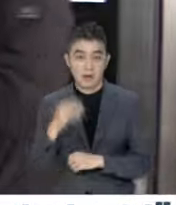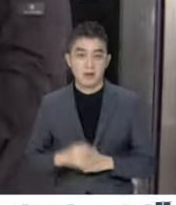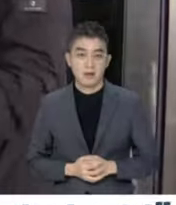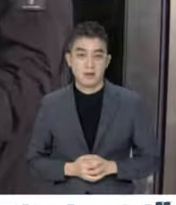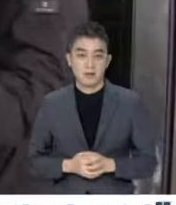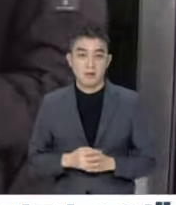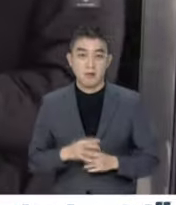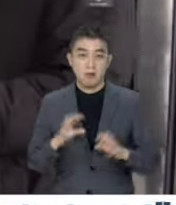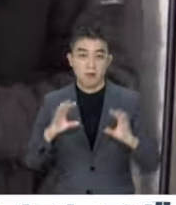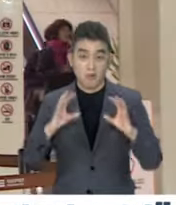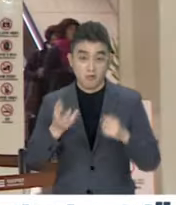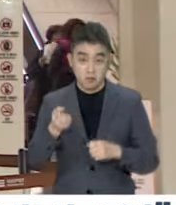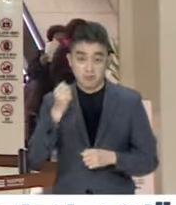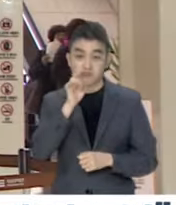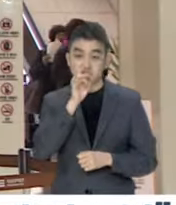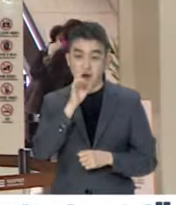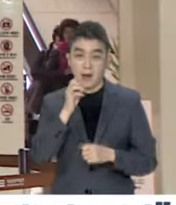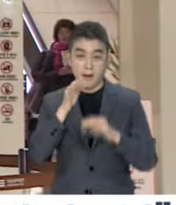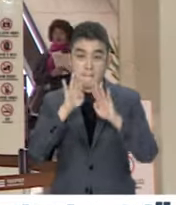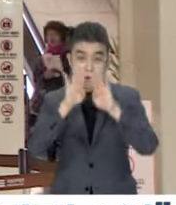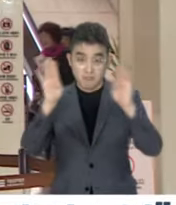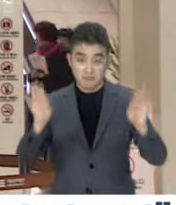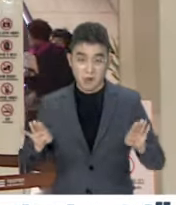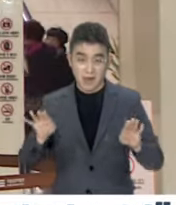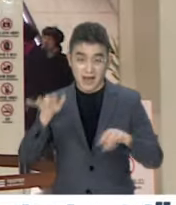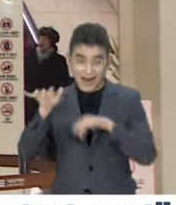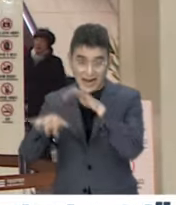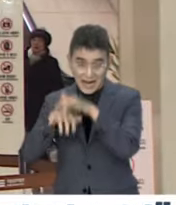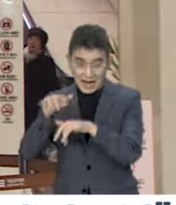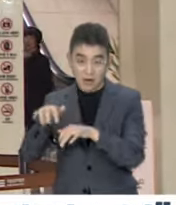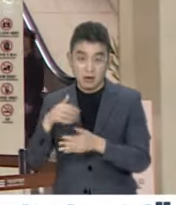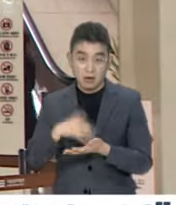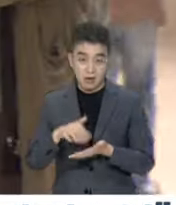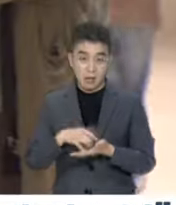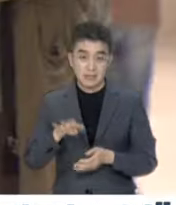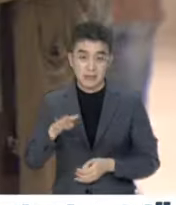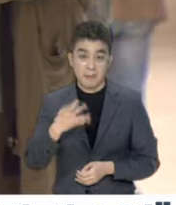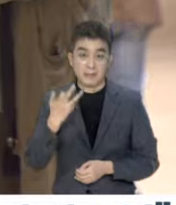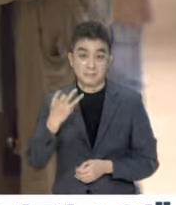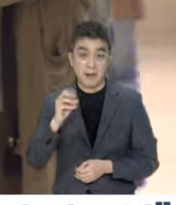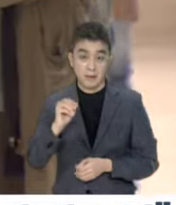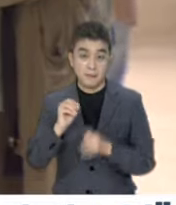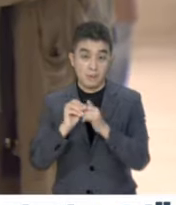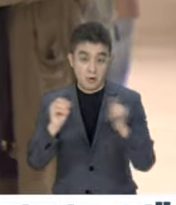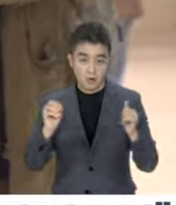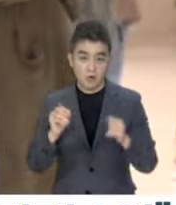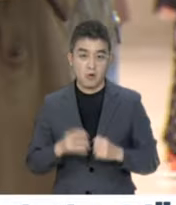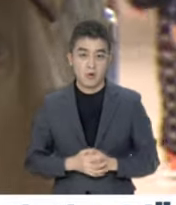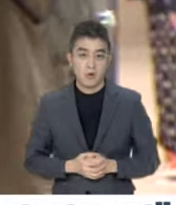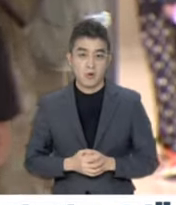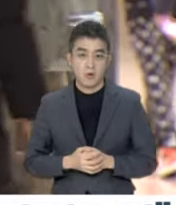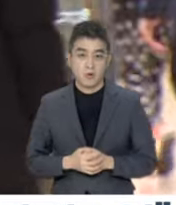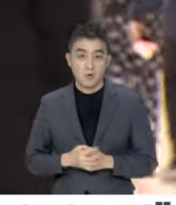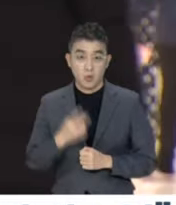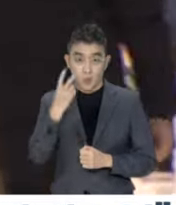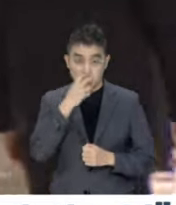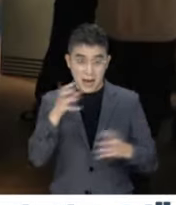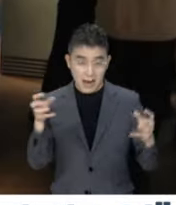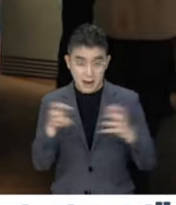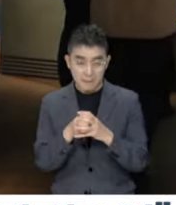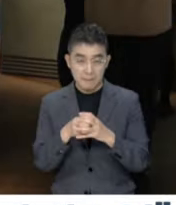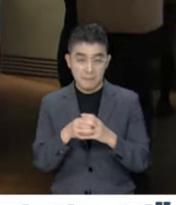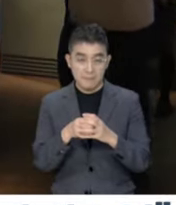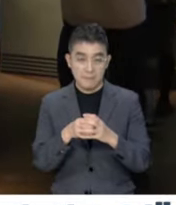2023년 연관 관람객수는 418만 285명으로 조사에 참여한 박물관 미술관